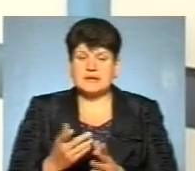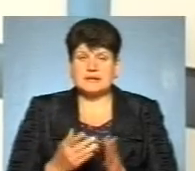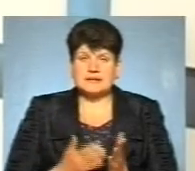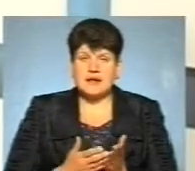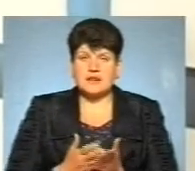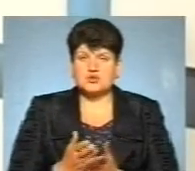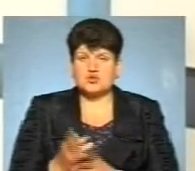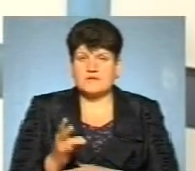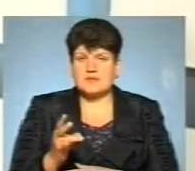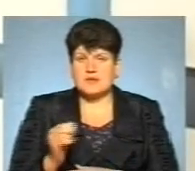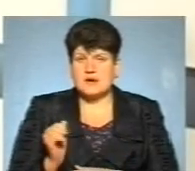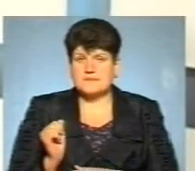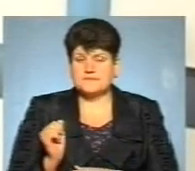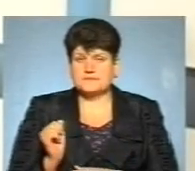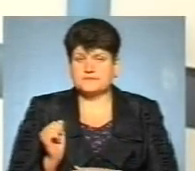налаштована на